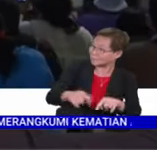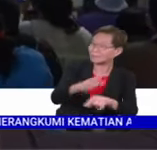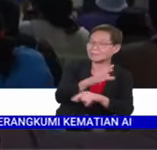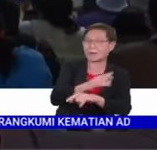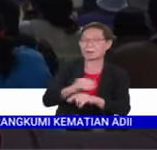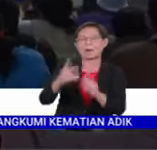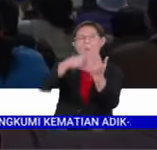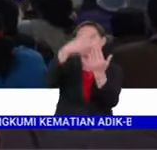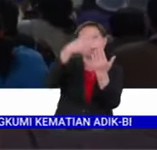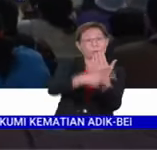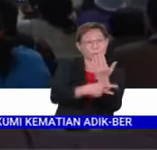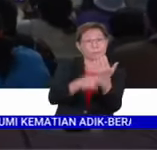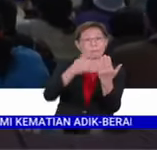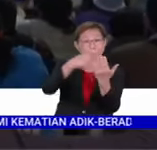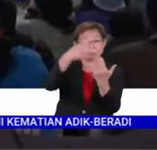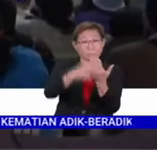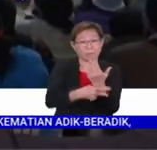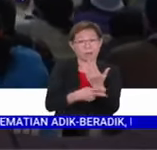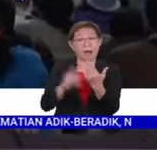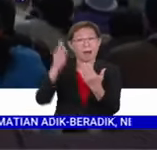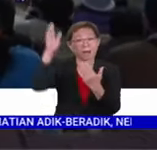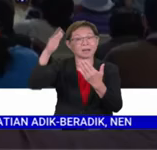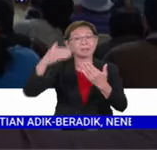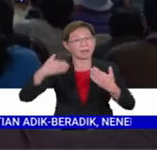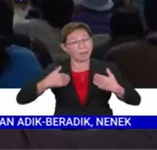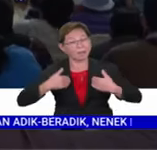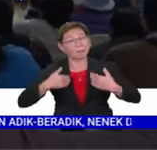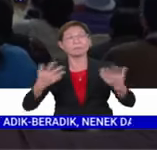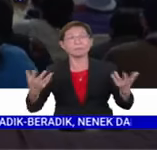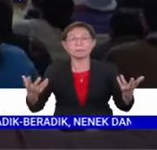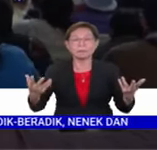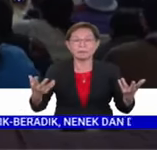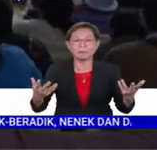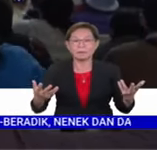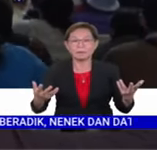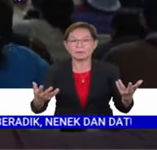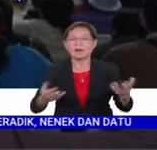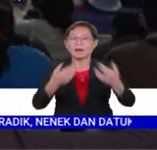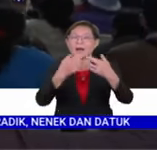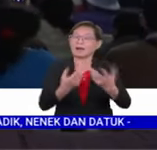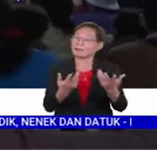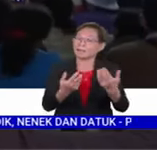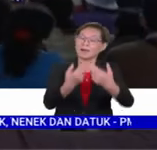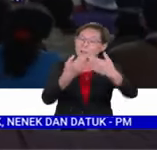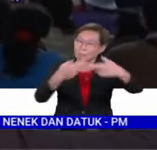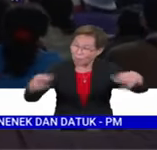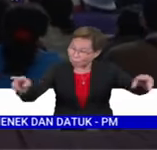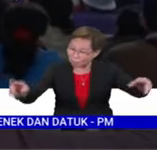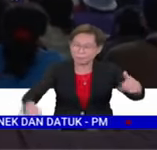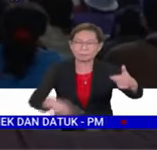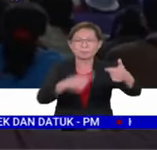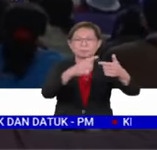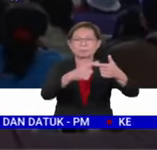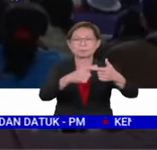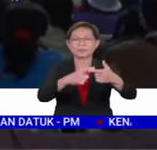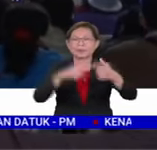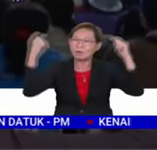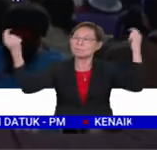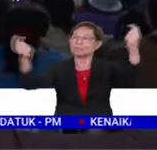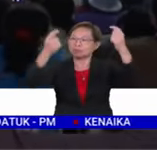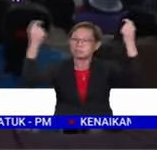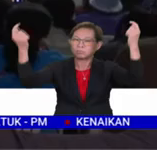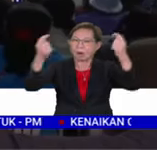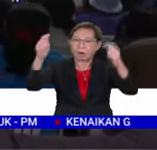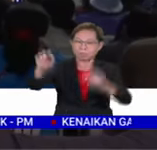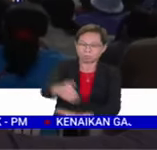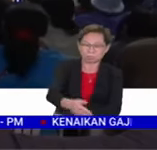antara program yang akan diadakan ialah gimmick perasmian dan juga upacara